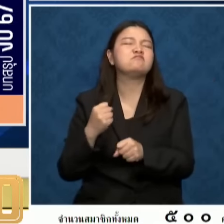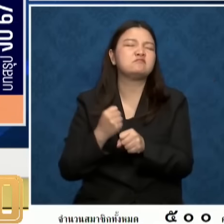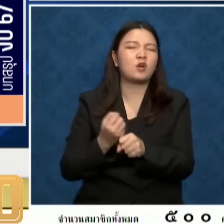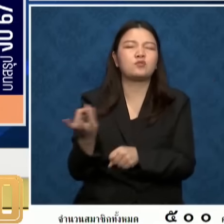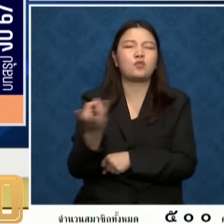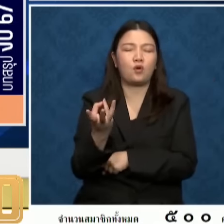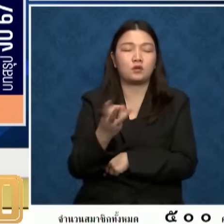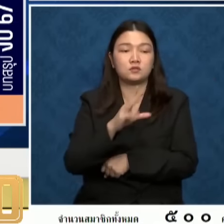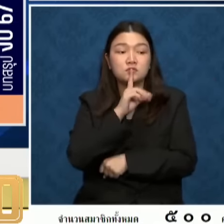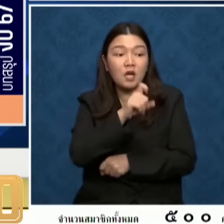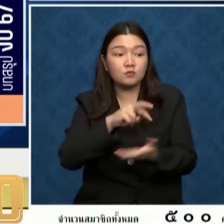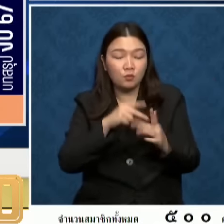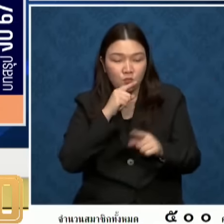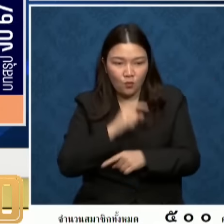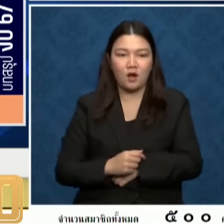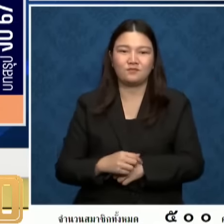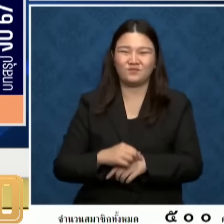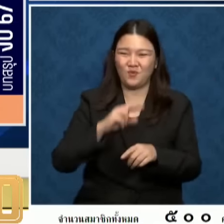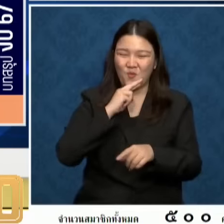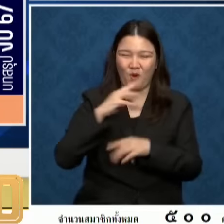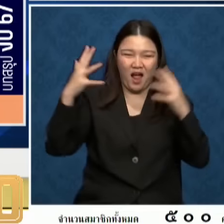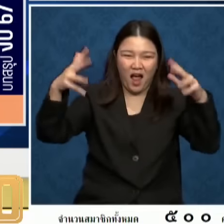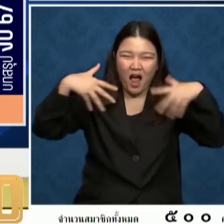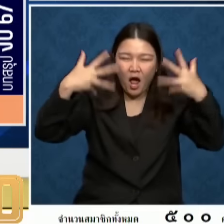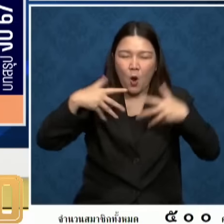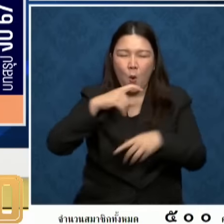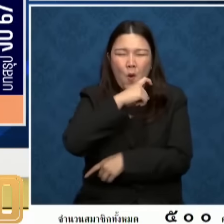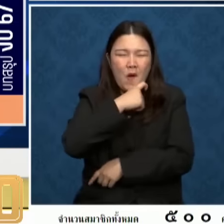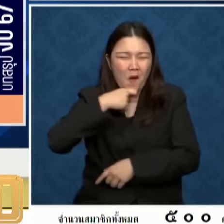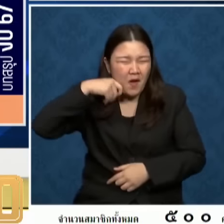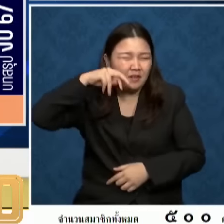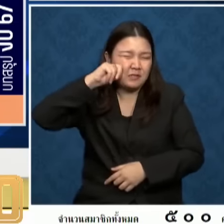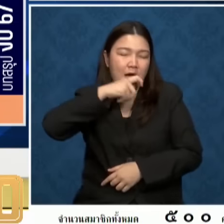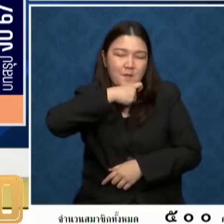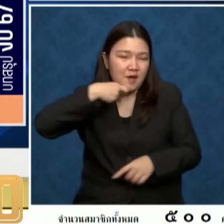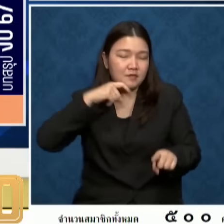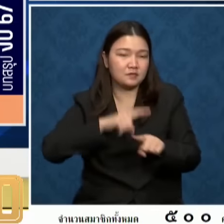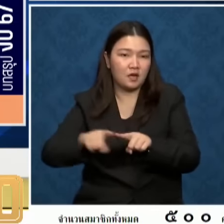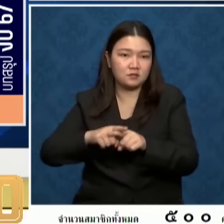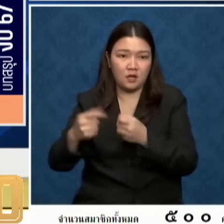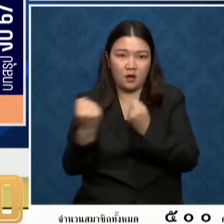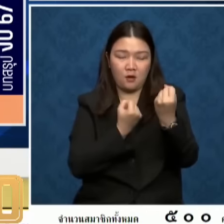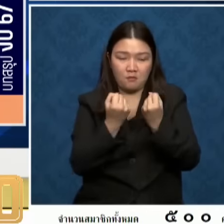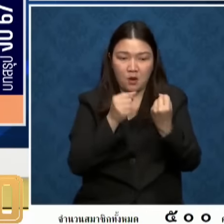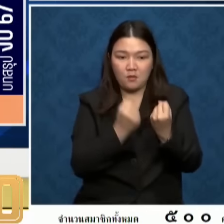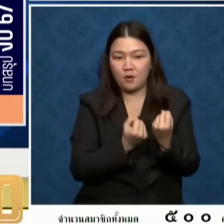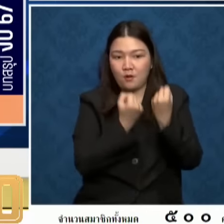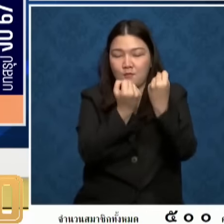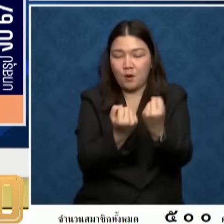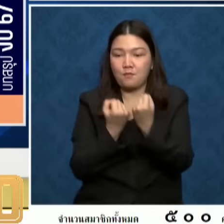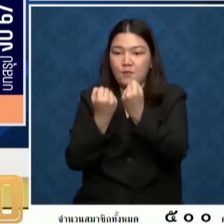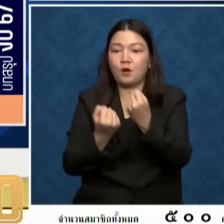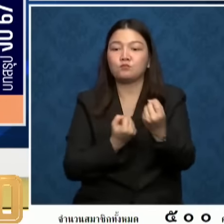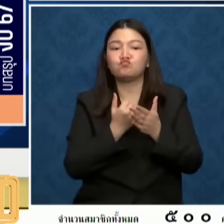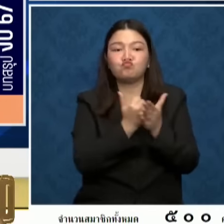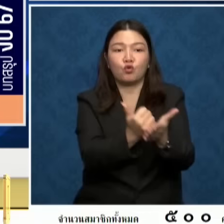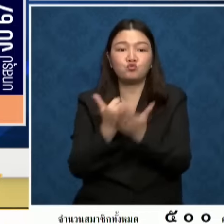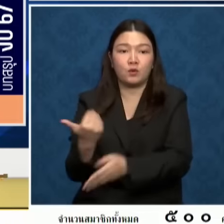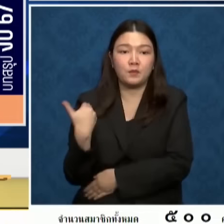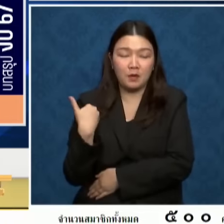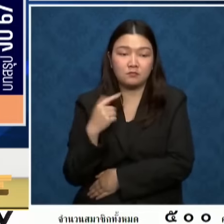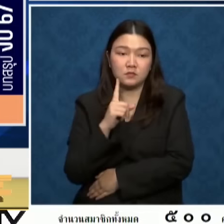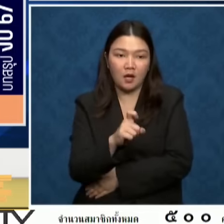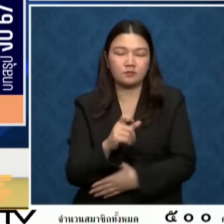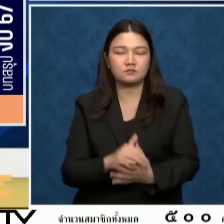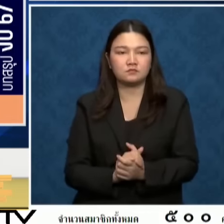itation.บงไหม เจ้าหน้ที่บอกผม